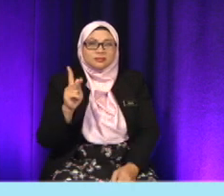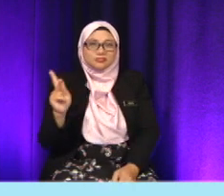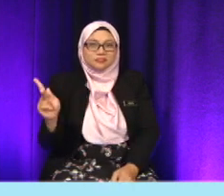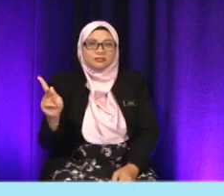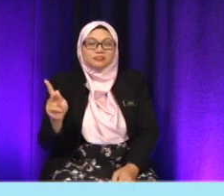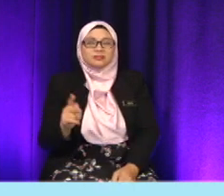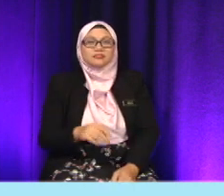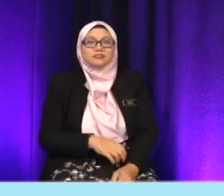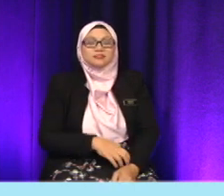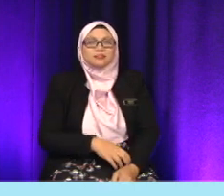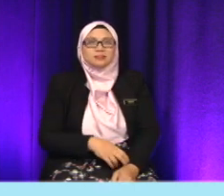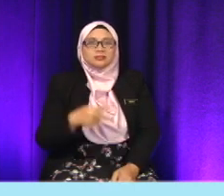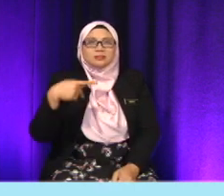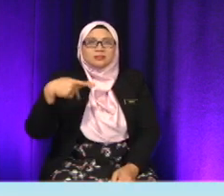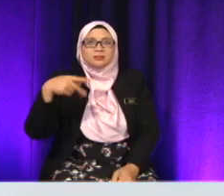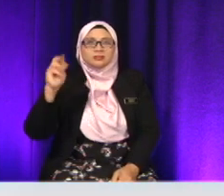yang digunakan